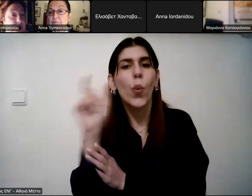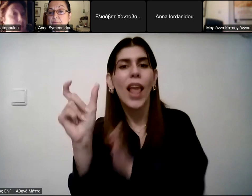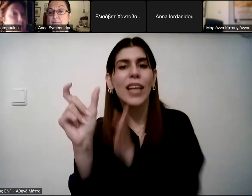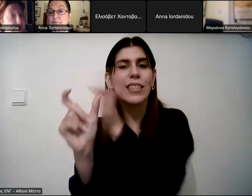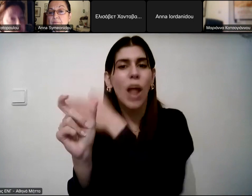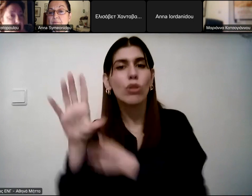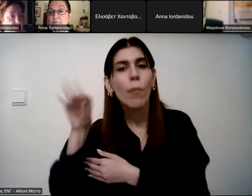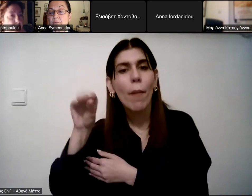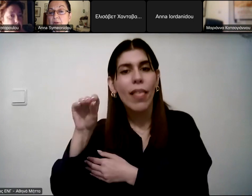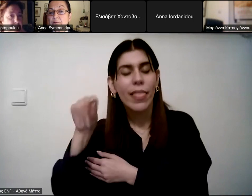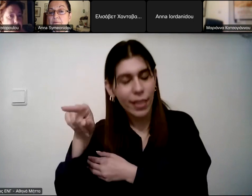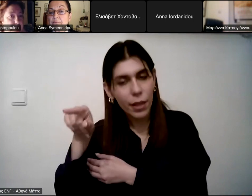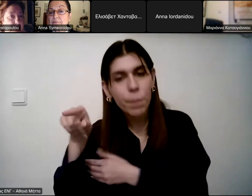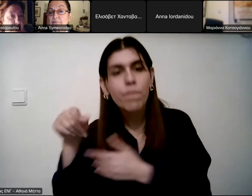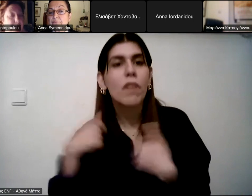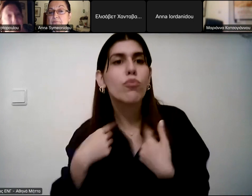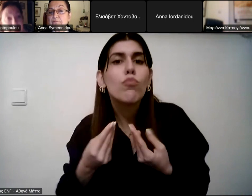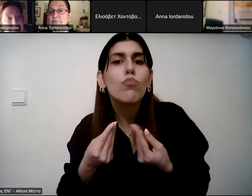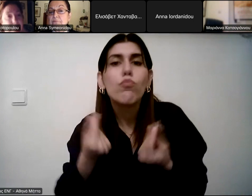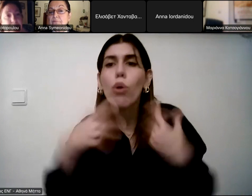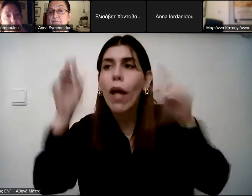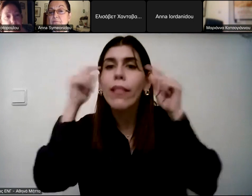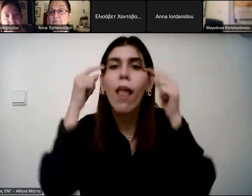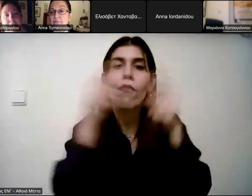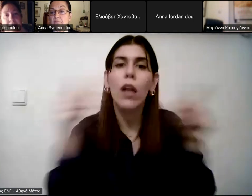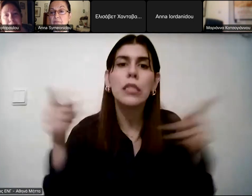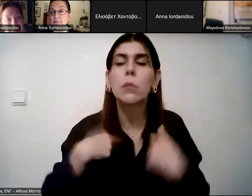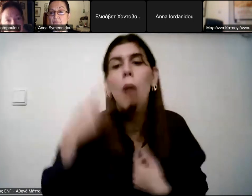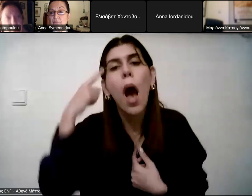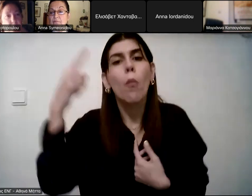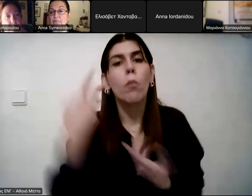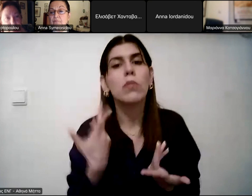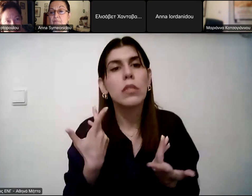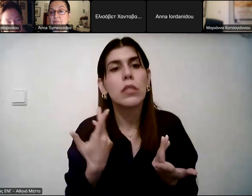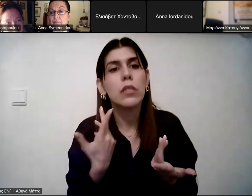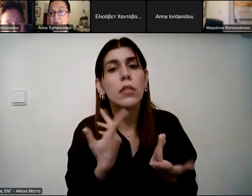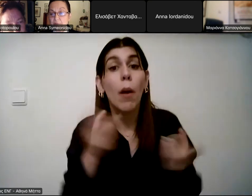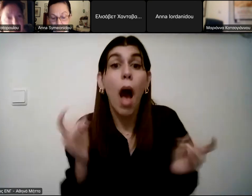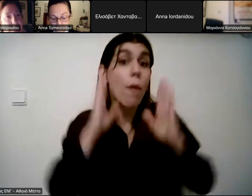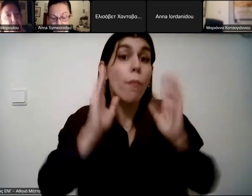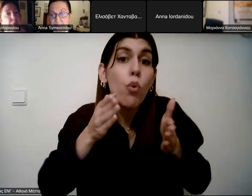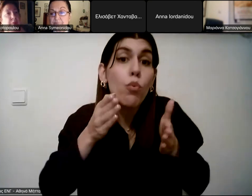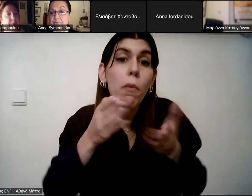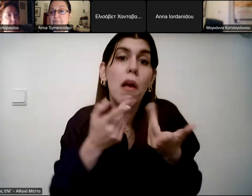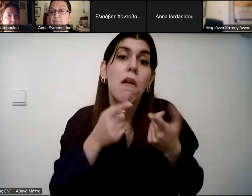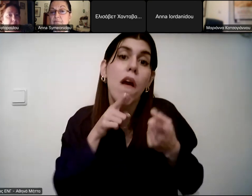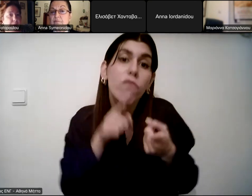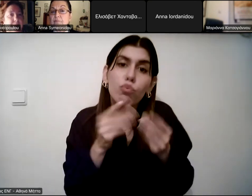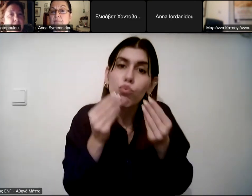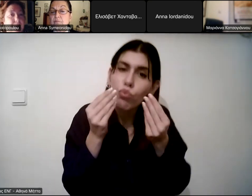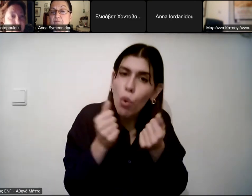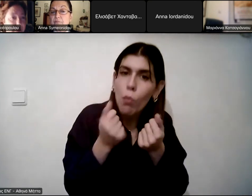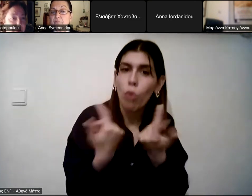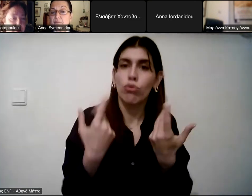τον συμπεριληπτικό τρόπο έκφρασης. Και αν είναι δυνατόν, αν είναι εύκολο να έχει αυτού του τύπου η